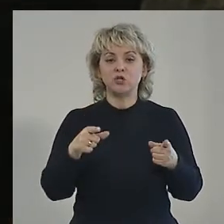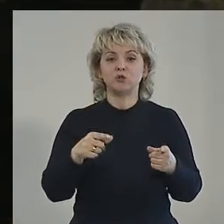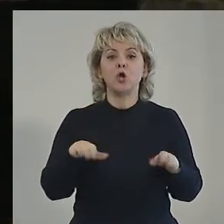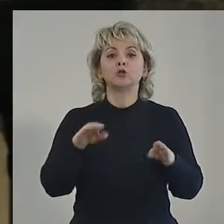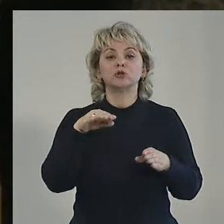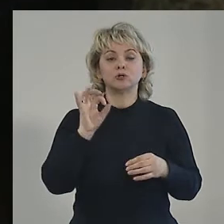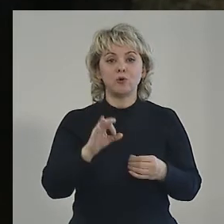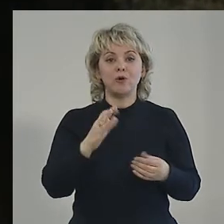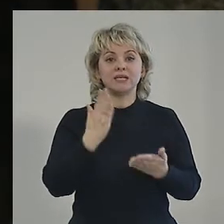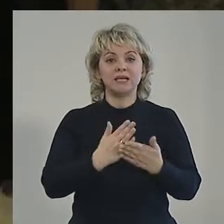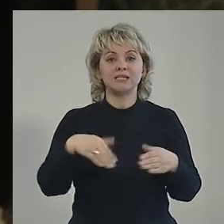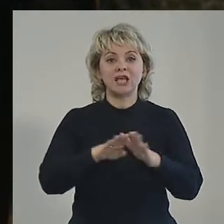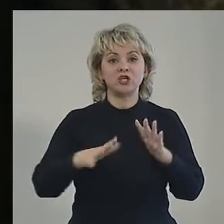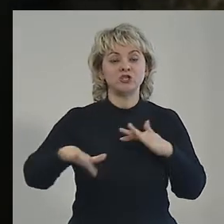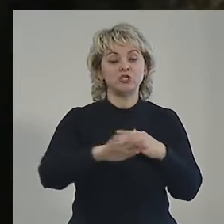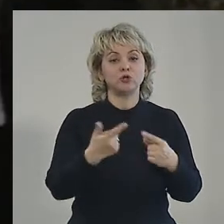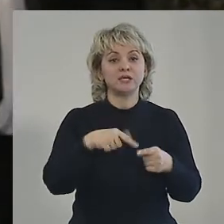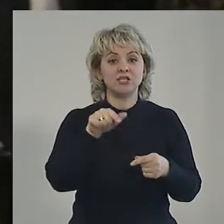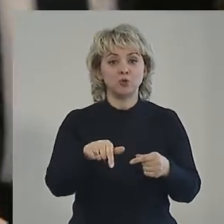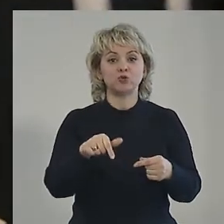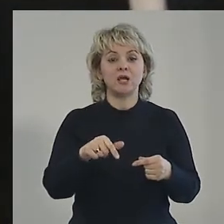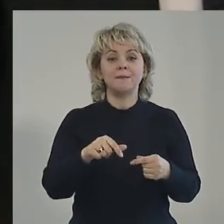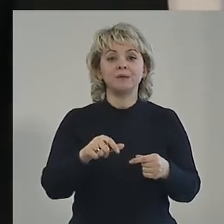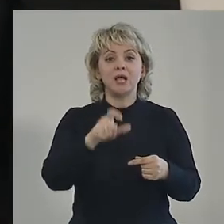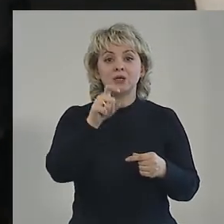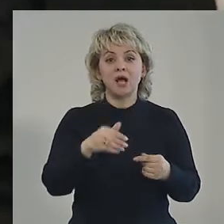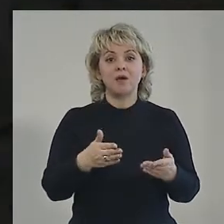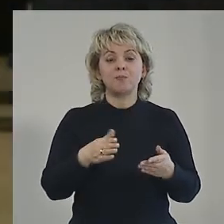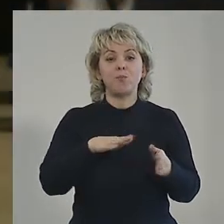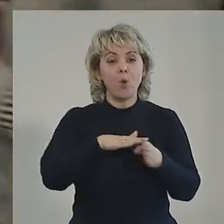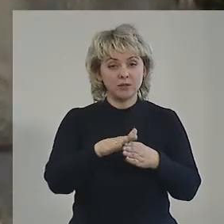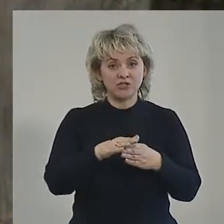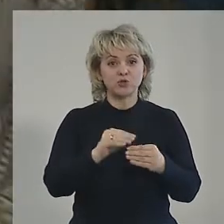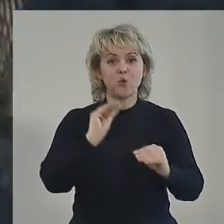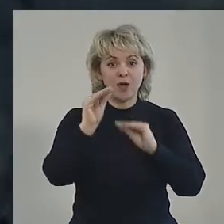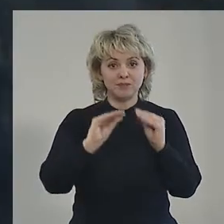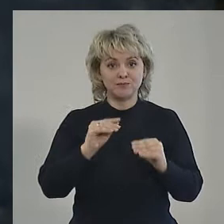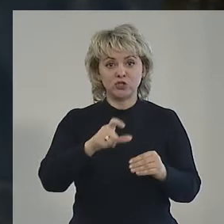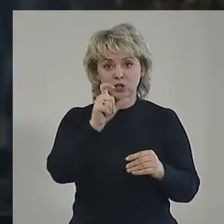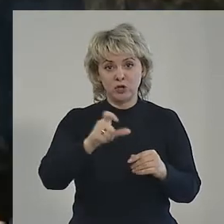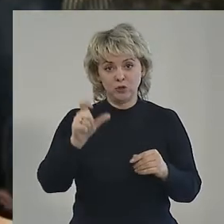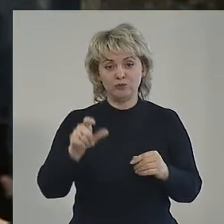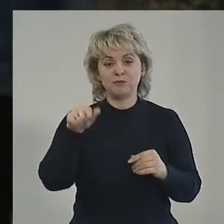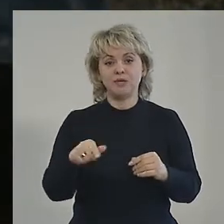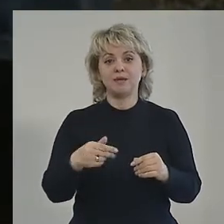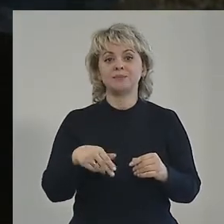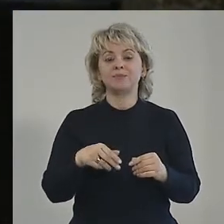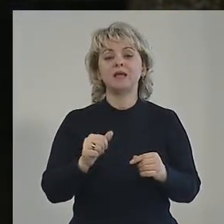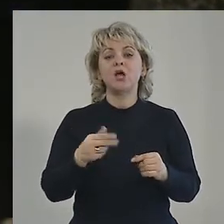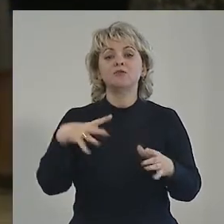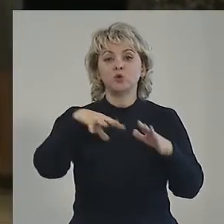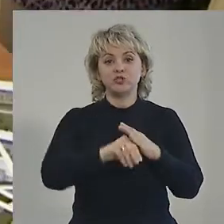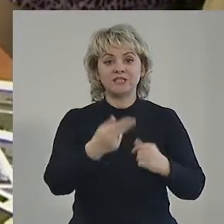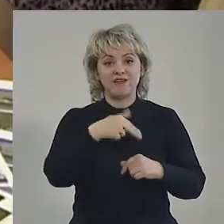то есть даже такие территории, которые на сегодняшний день полностью закрыли свою потребность в кадровом потенциале, в том